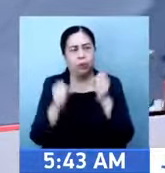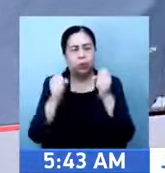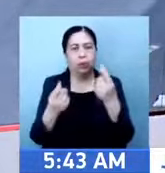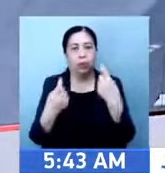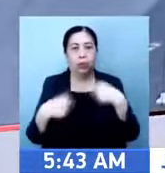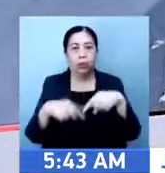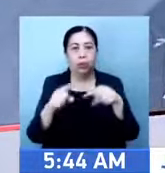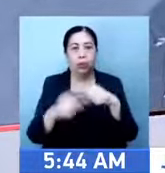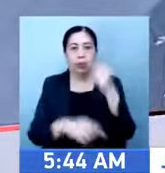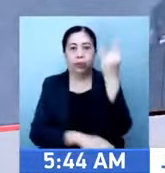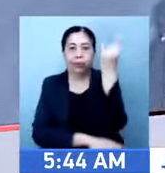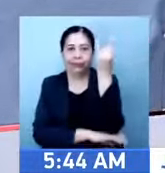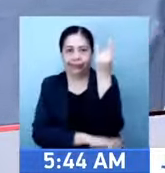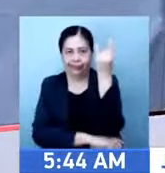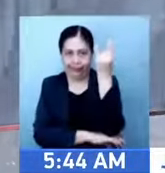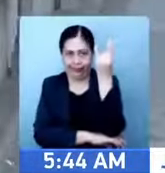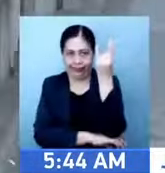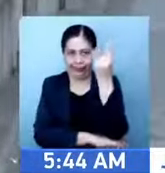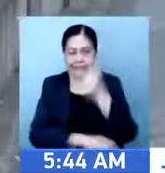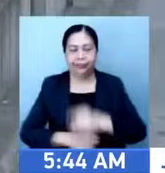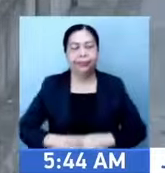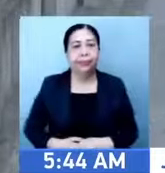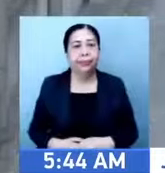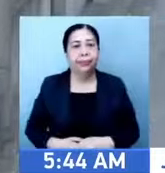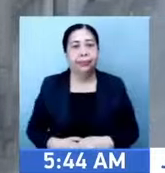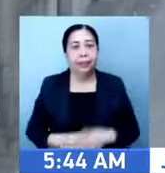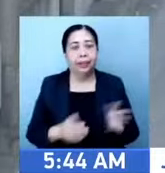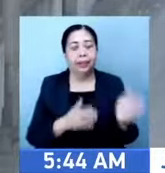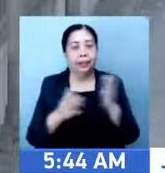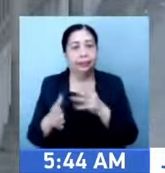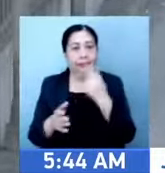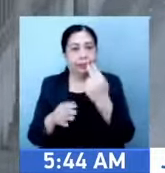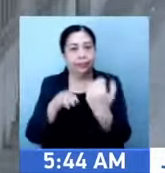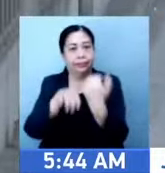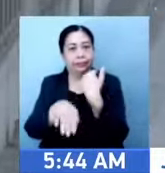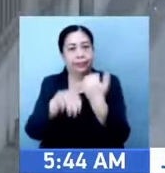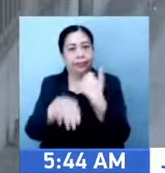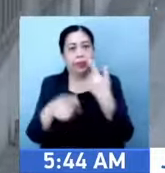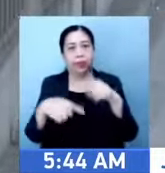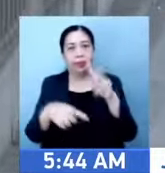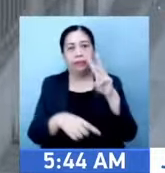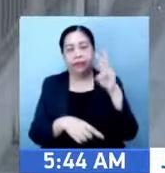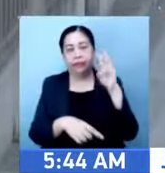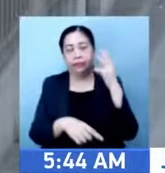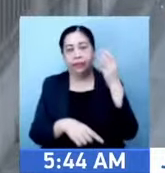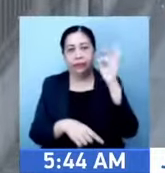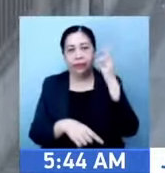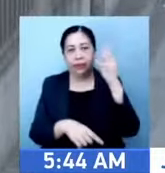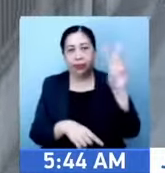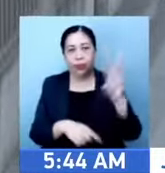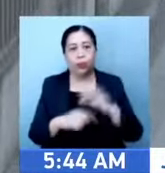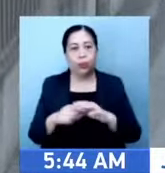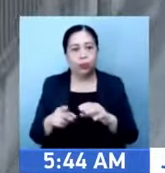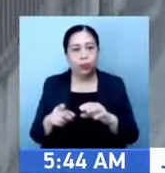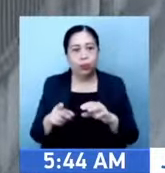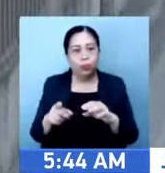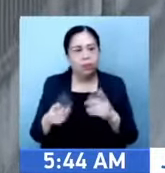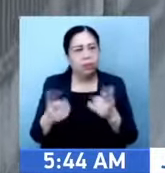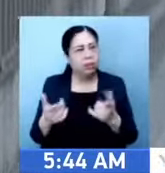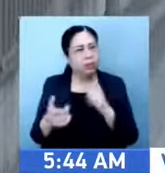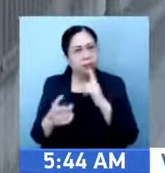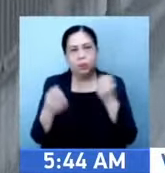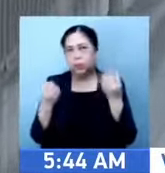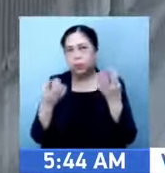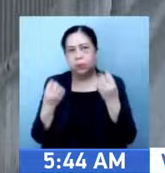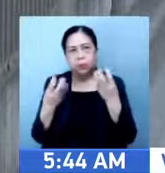Quezon Memorial Circle at yung sa kabilang bahagi naman papuntang Fairview. Pero sa mga sandali pong ito, talagang ang dami ng mga